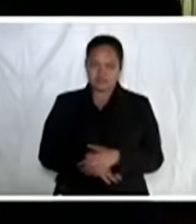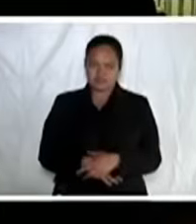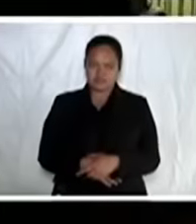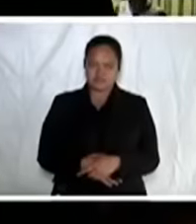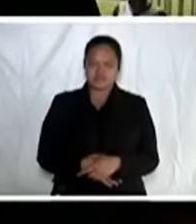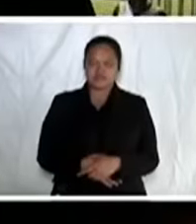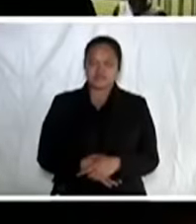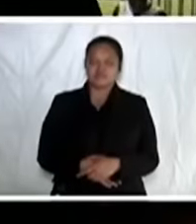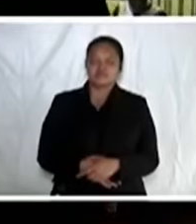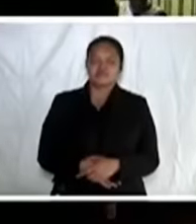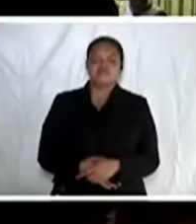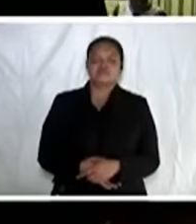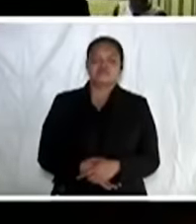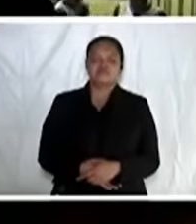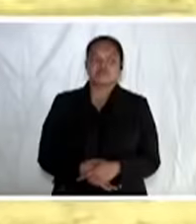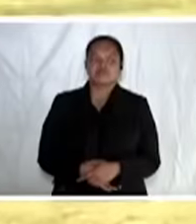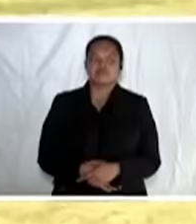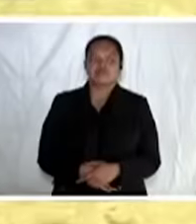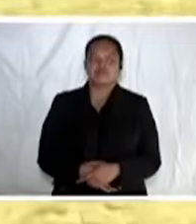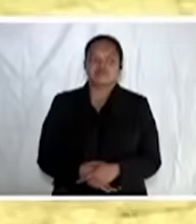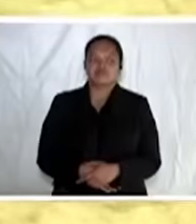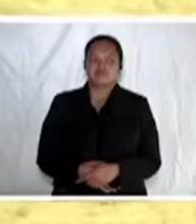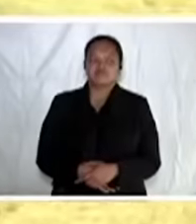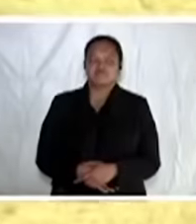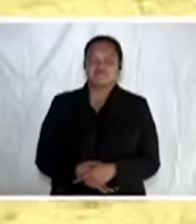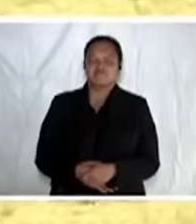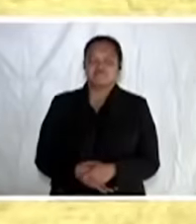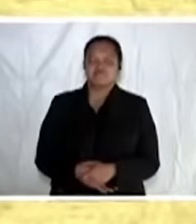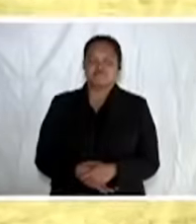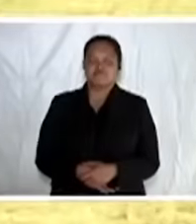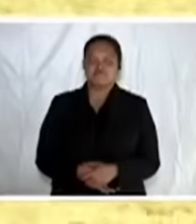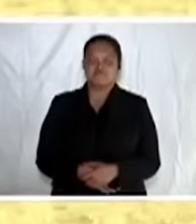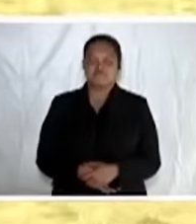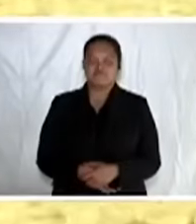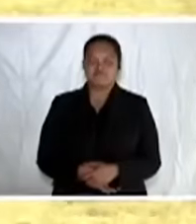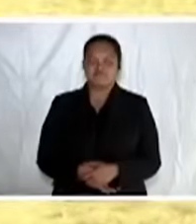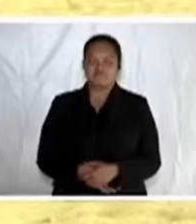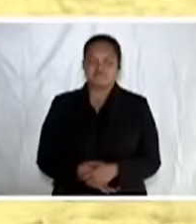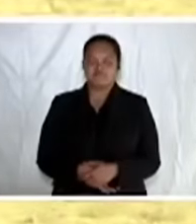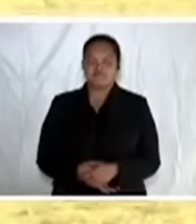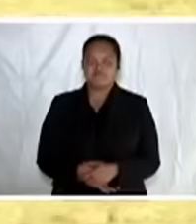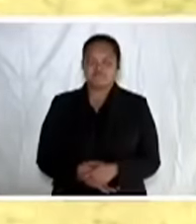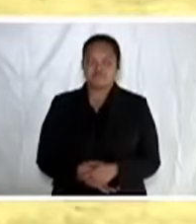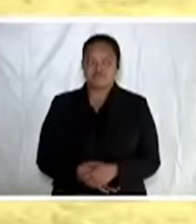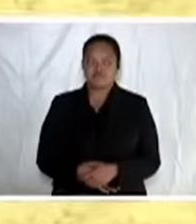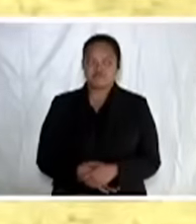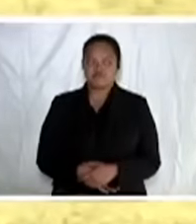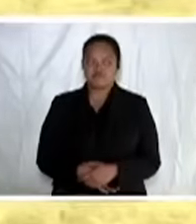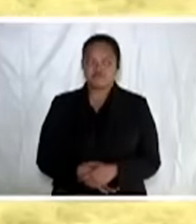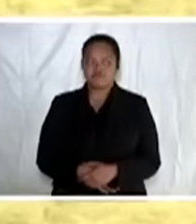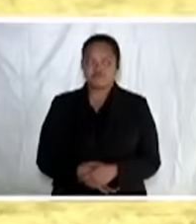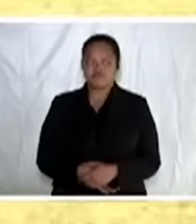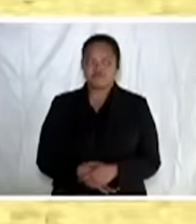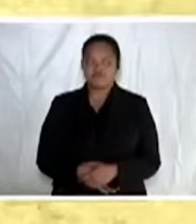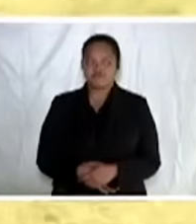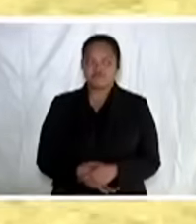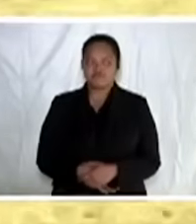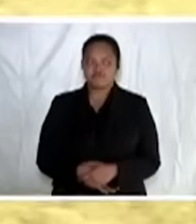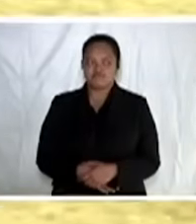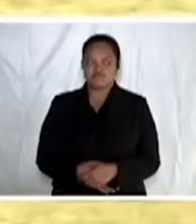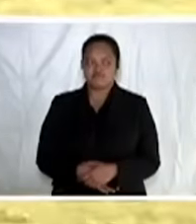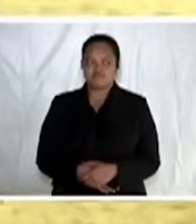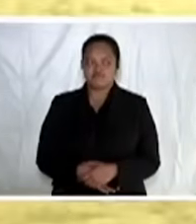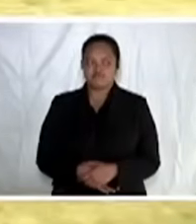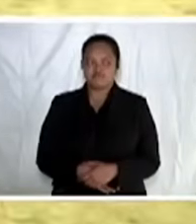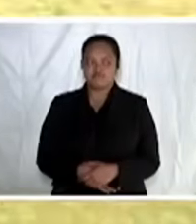कुछ निसार करने के लिए तैयार रहेंगे और जैसा कि हमारे